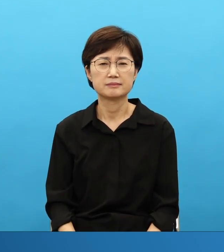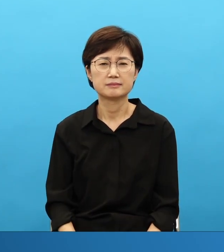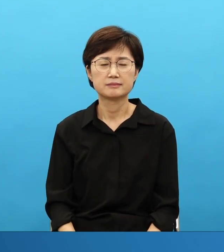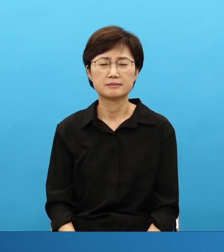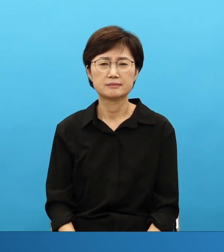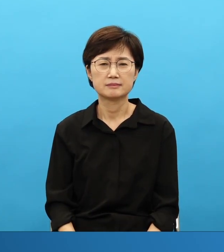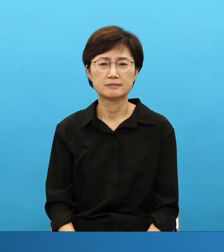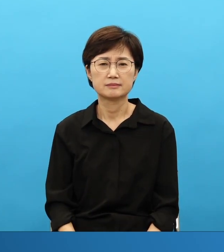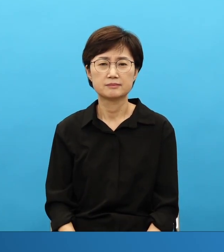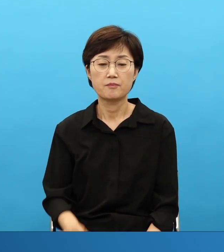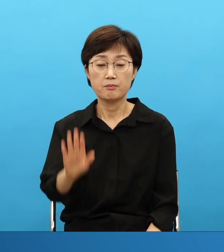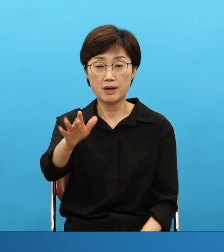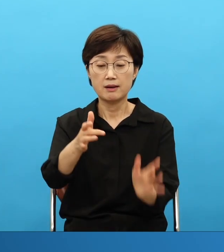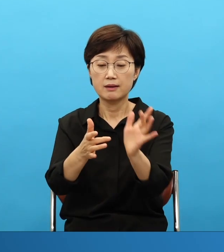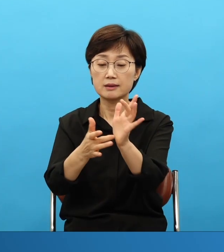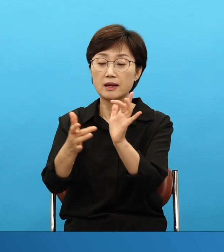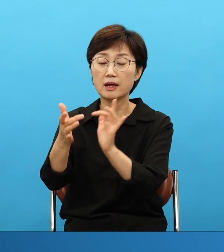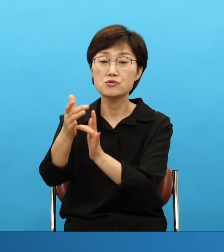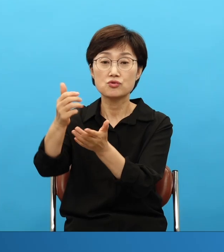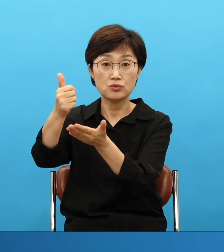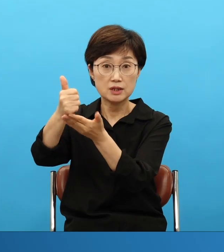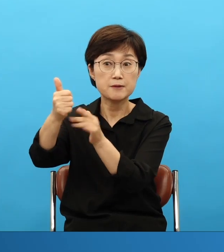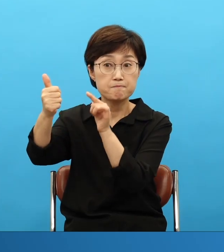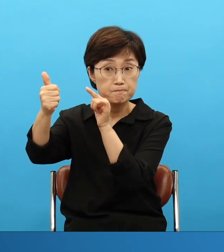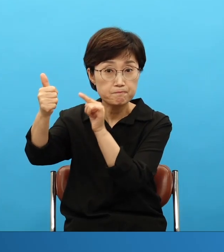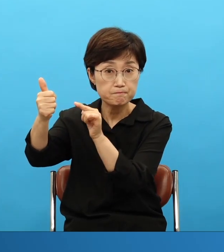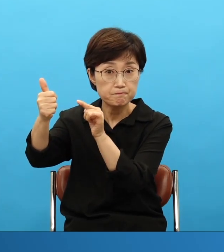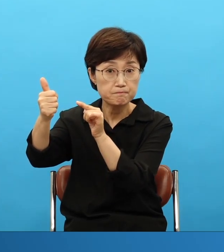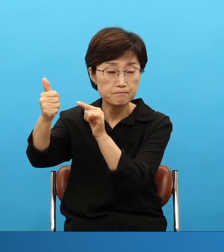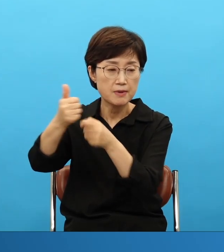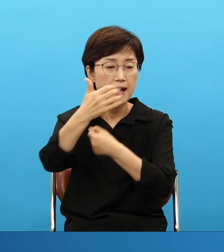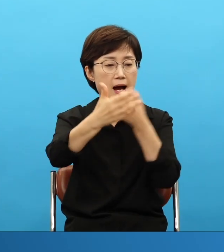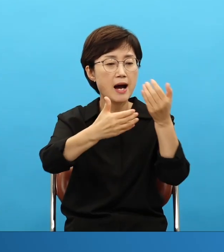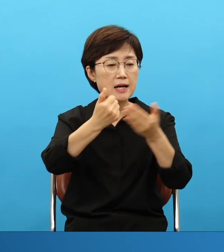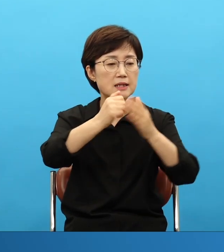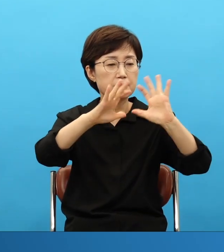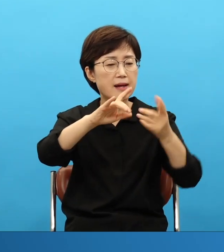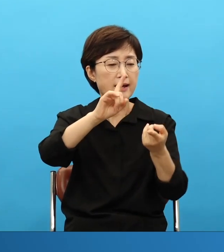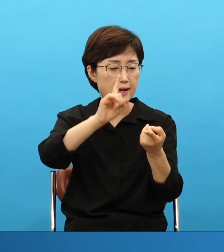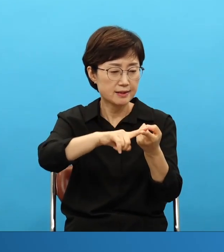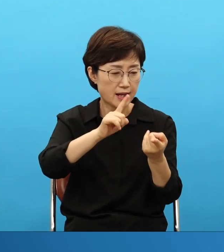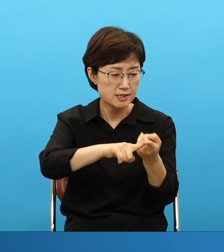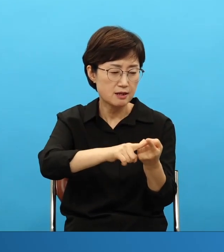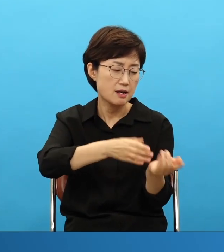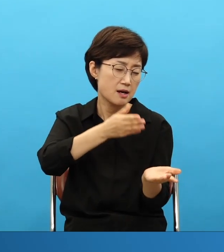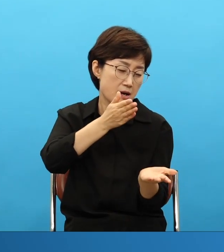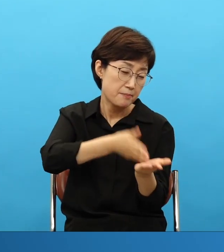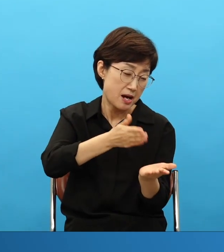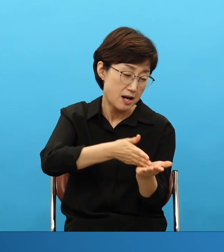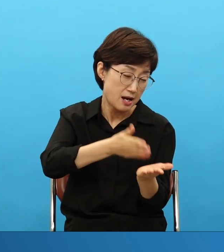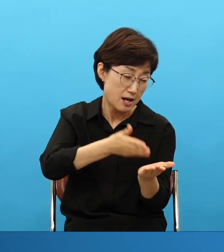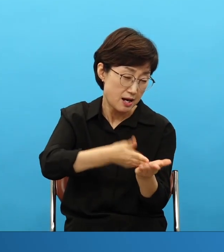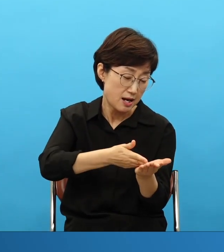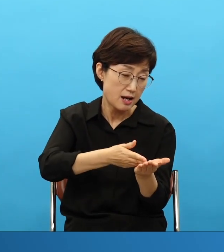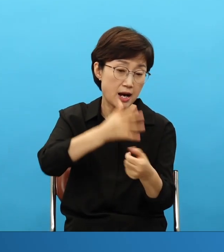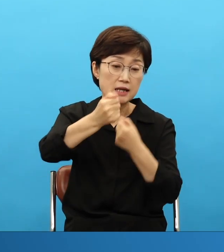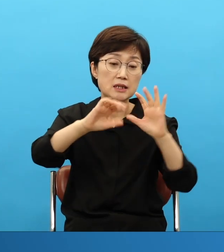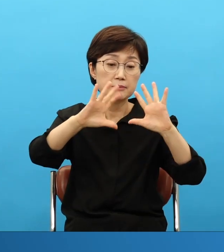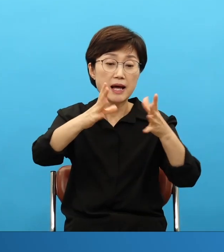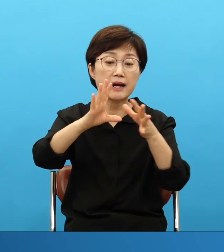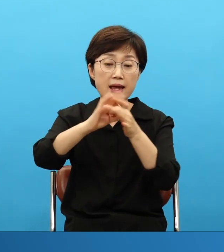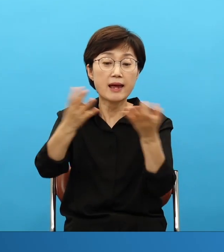아닙니다 예수님께서 하나님의 나라에 하여를 40일 설명했다